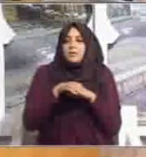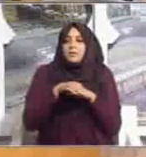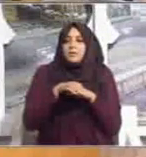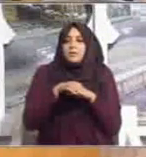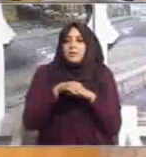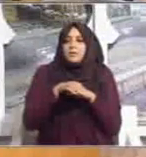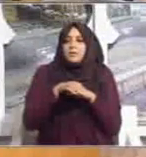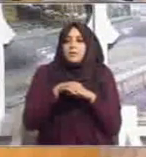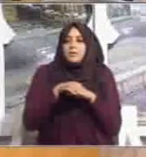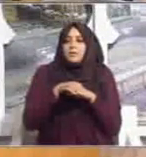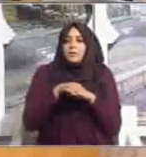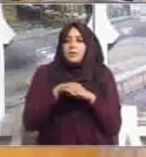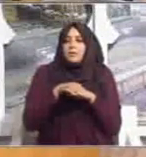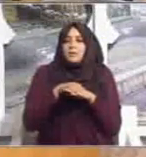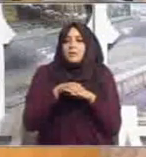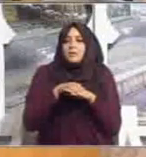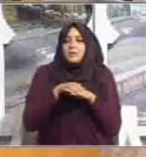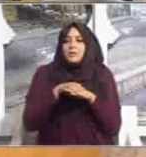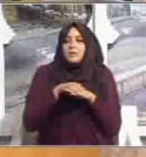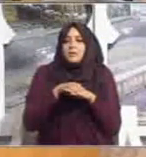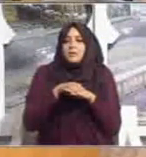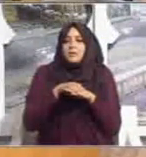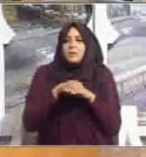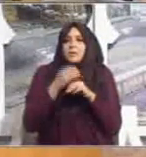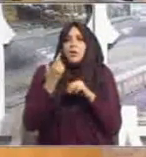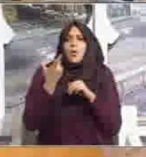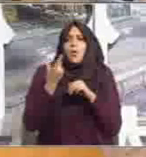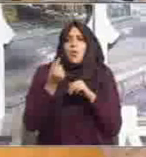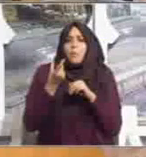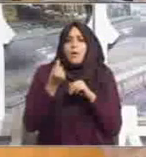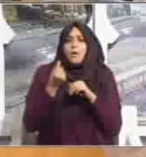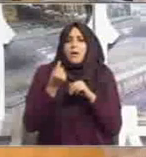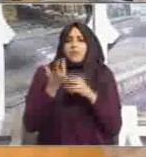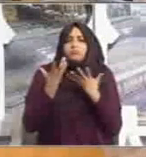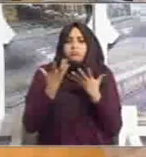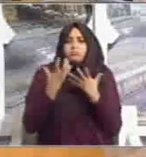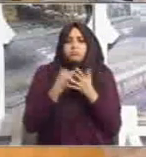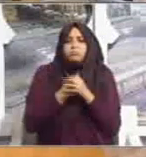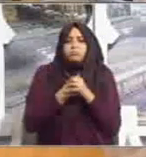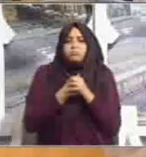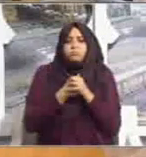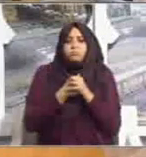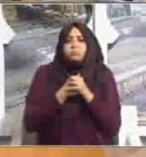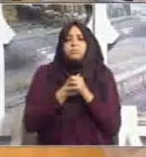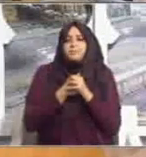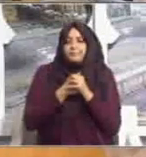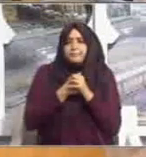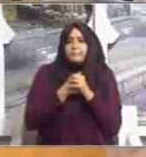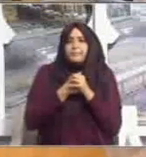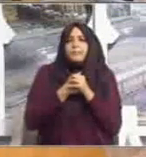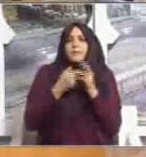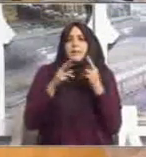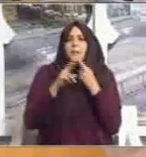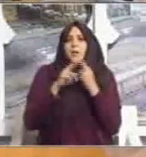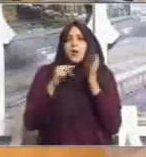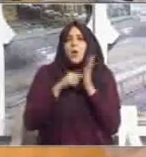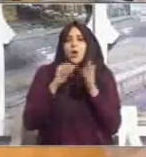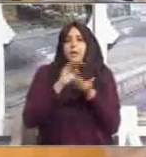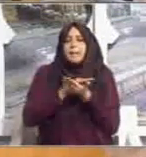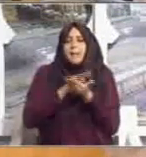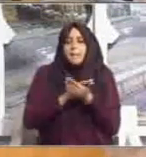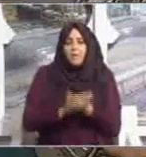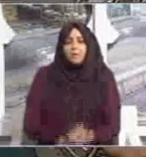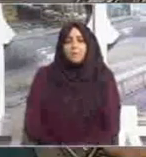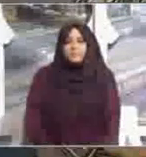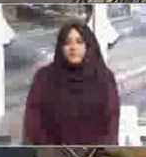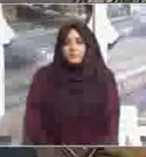للزوجين للزوجين نعم. طيب نجاوبك ونقول لك وقتاش يجوز التيمم بصفه عامه.